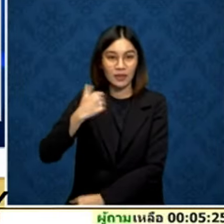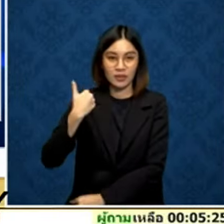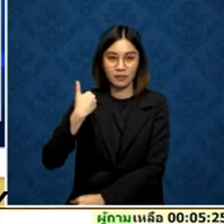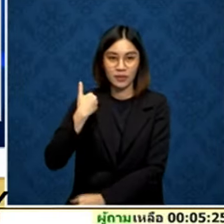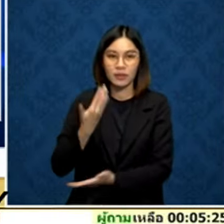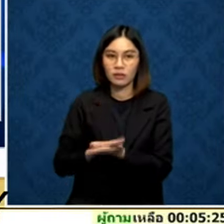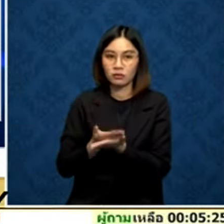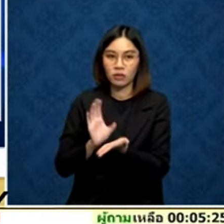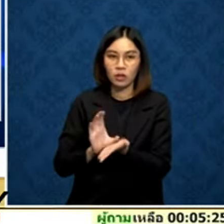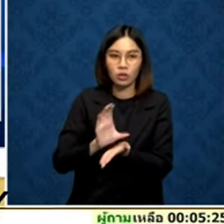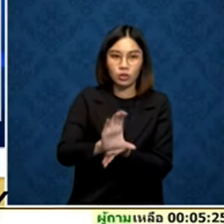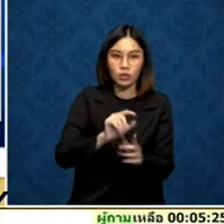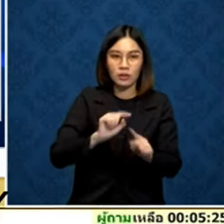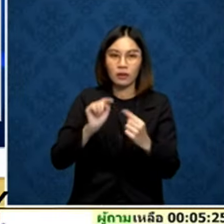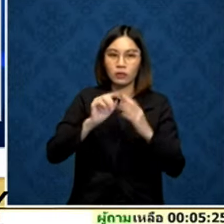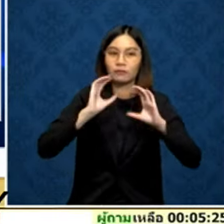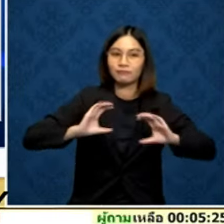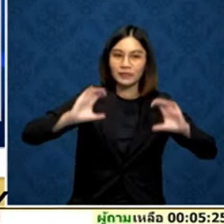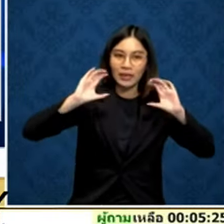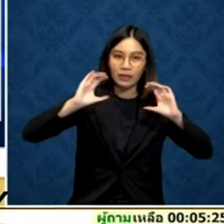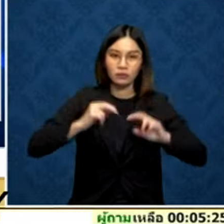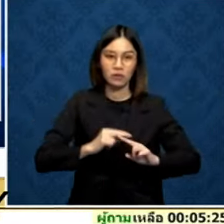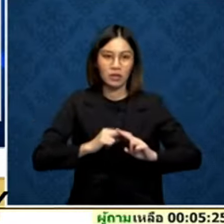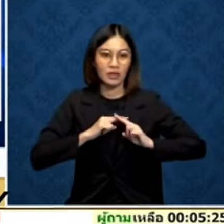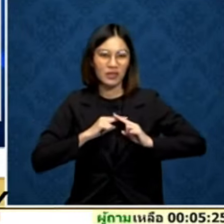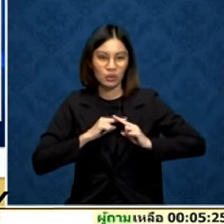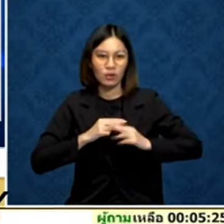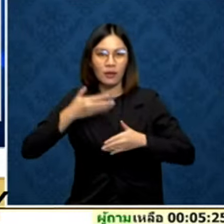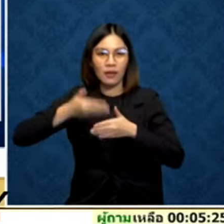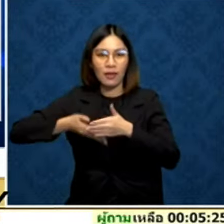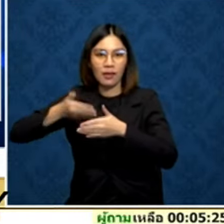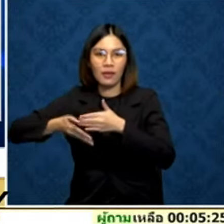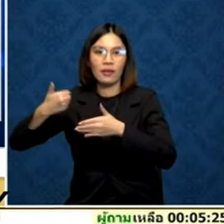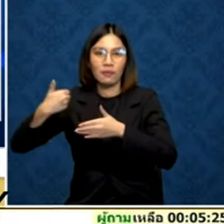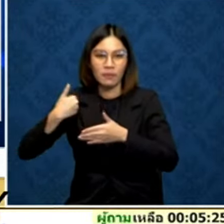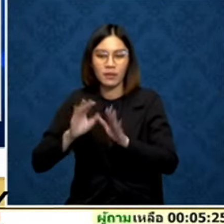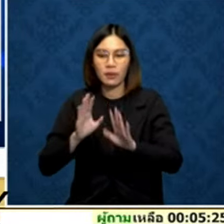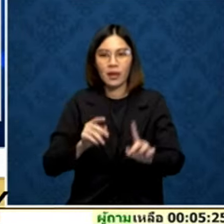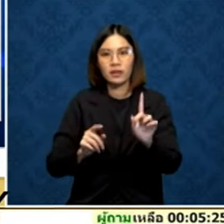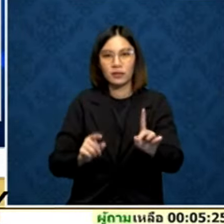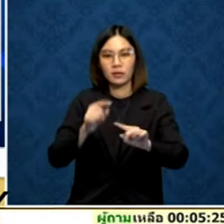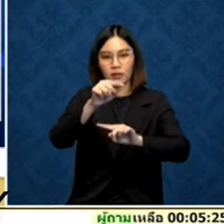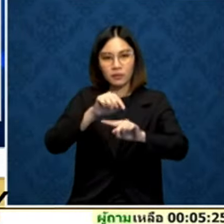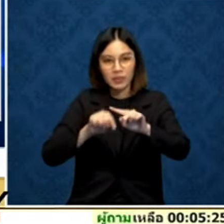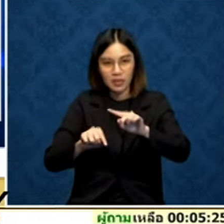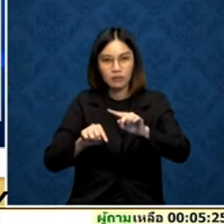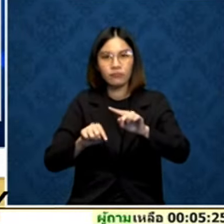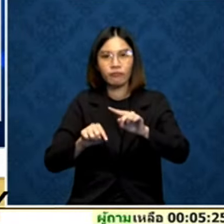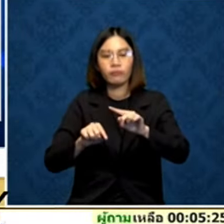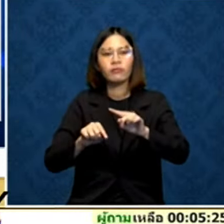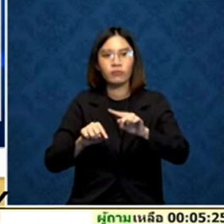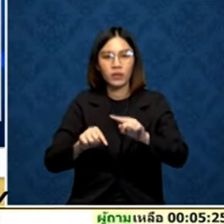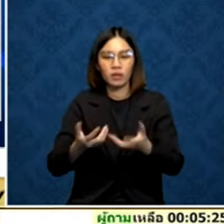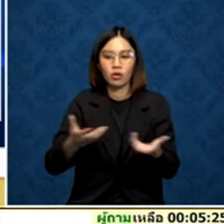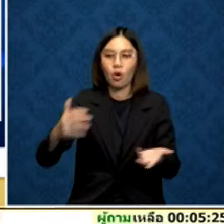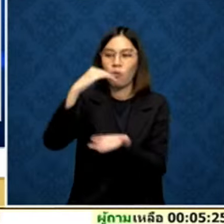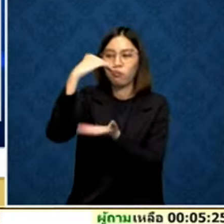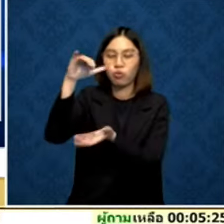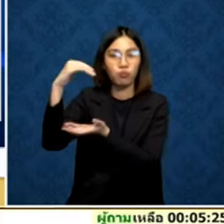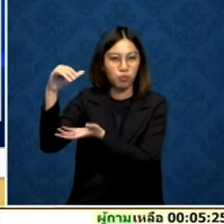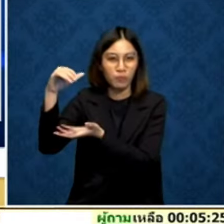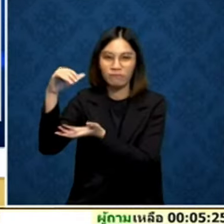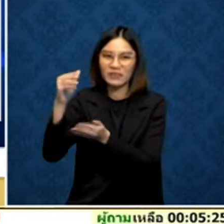ทุนของทั้งภาครัฐและเอกชนก็ค่อนข้างจะแฟลตนะครับอยู่ประมาณแค่ 1% เท่านั้นเองนะครับส่งออกก็ติดลบนะฮะการน